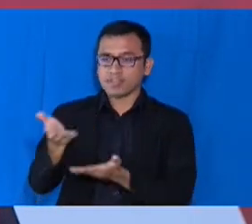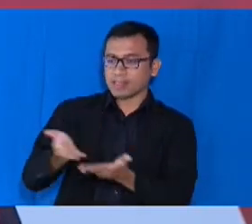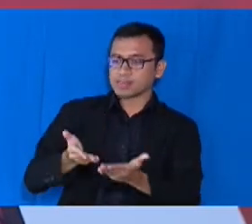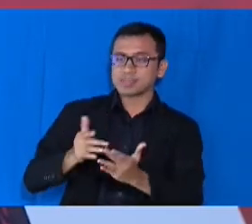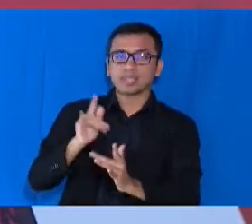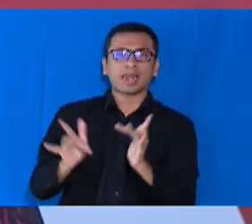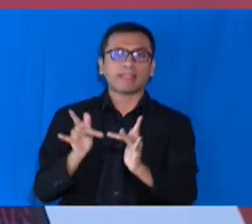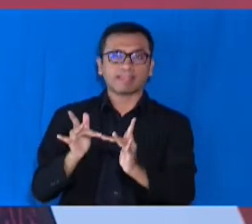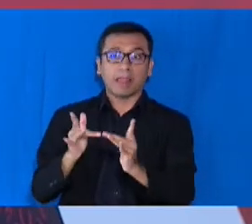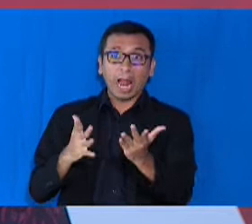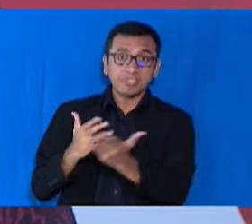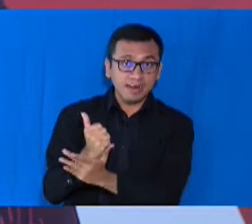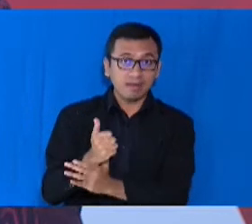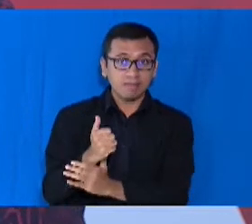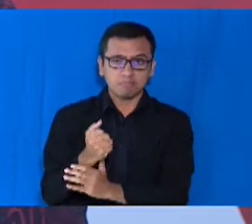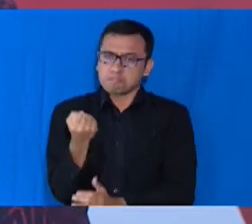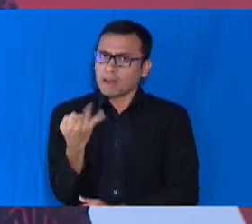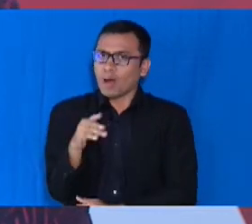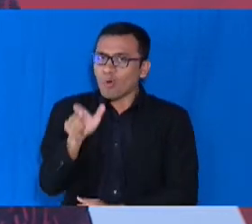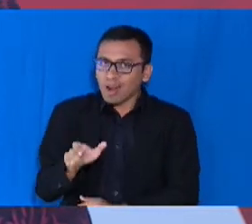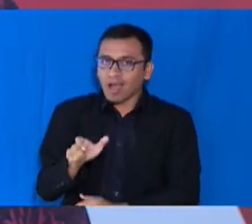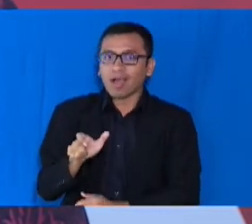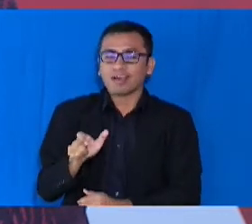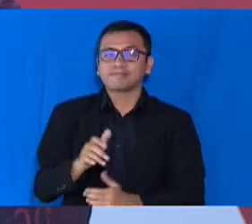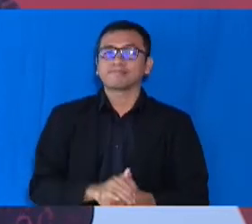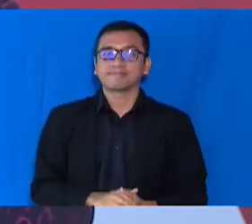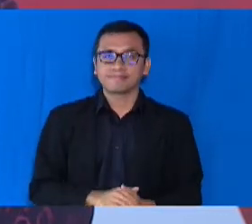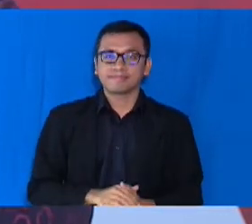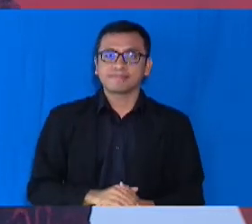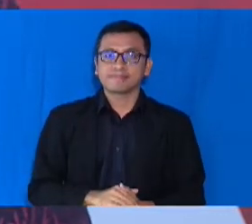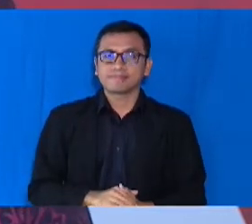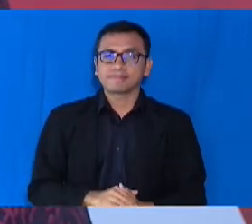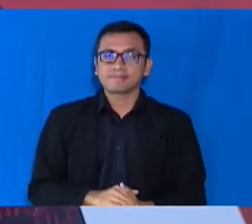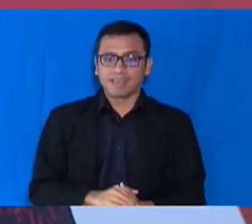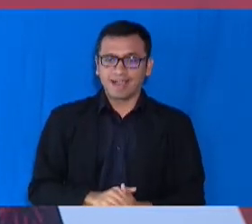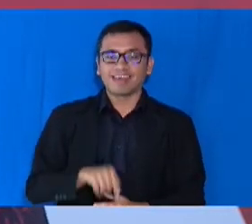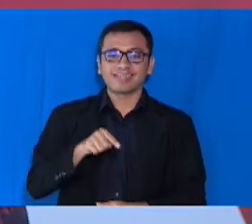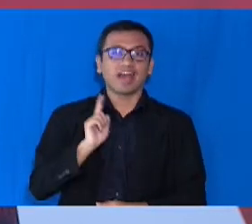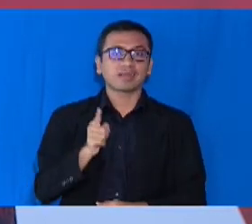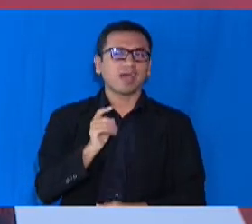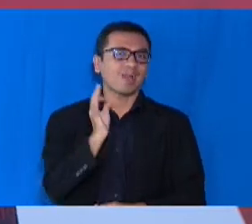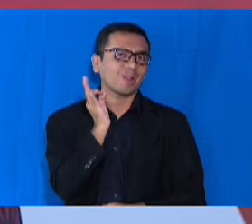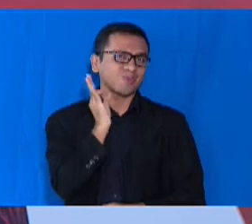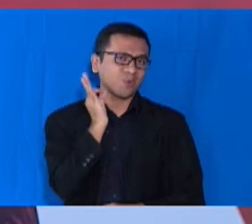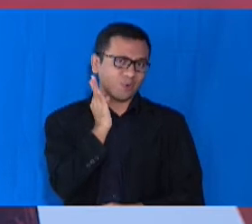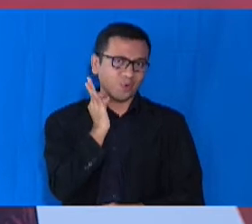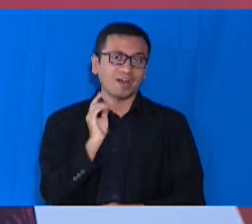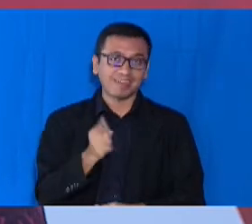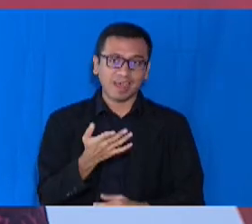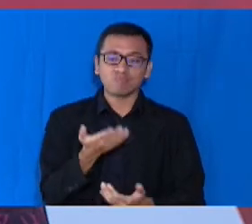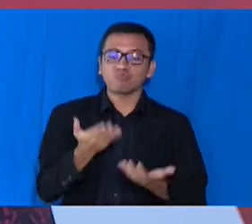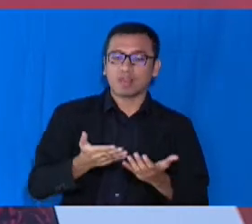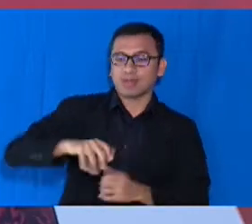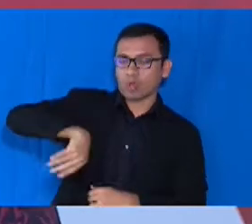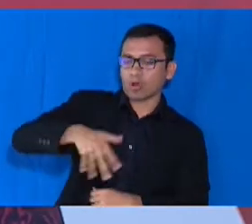lancar. Dengan demikian, ada risiko dari anak-anak kita yang lain, terutama